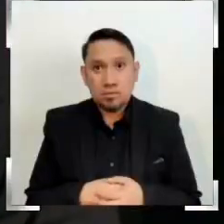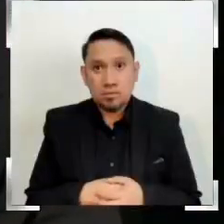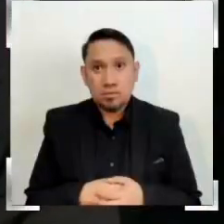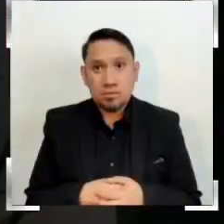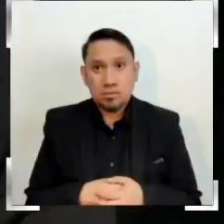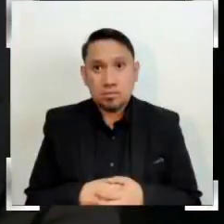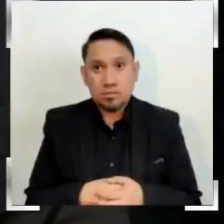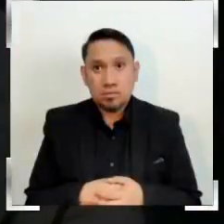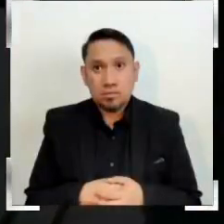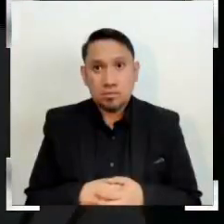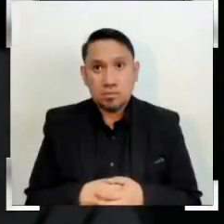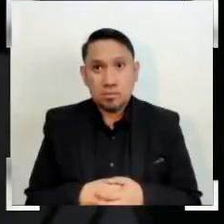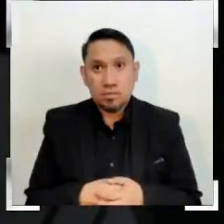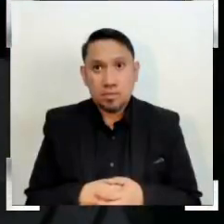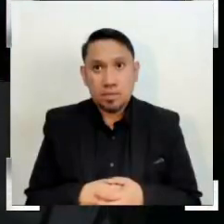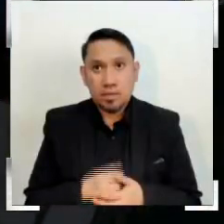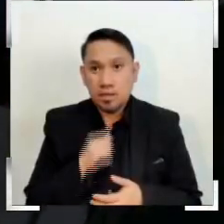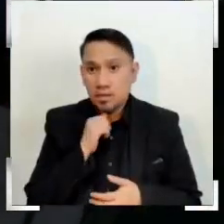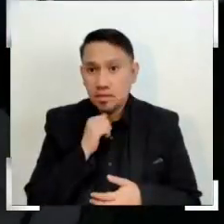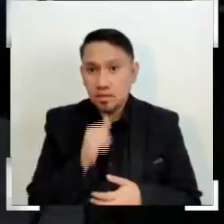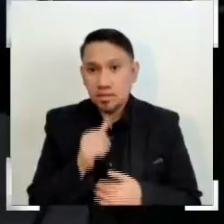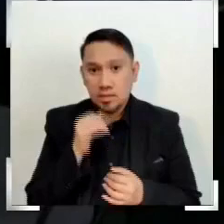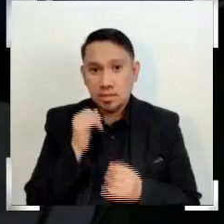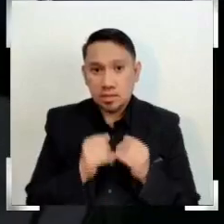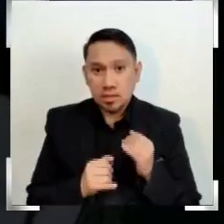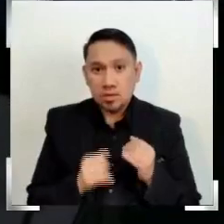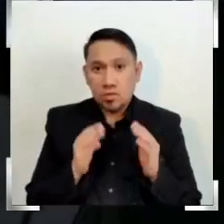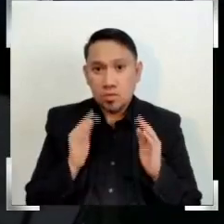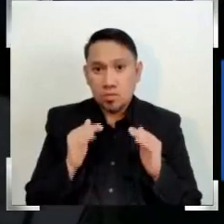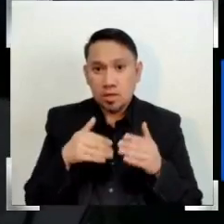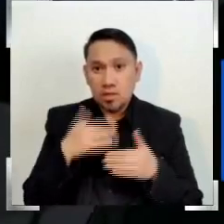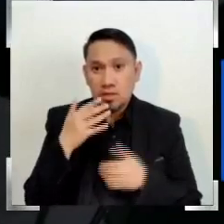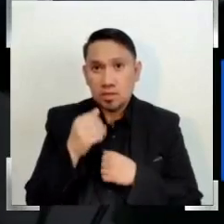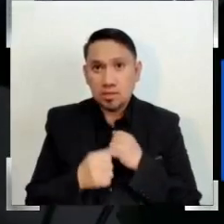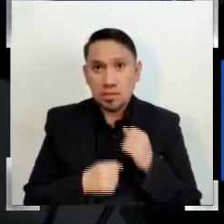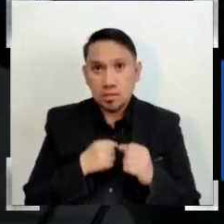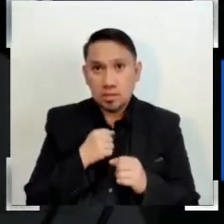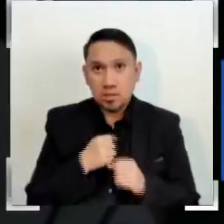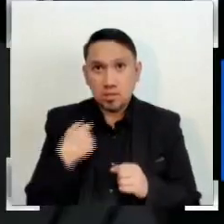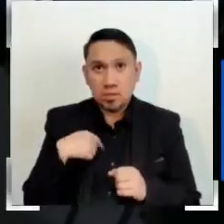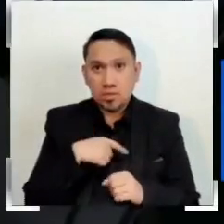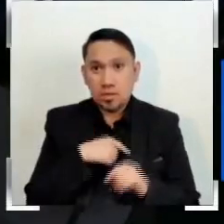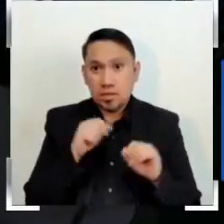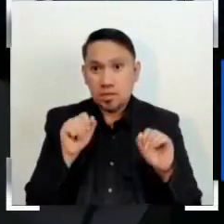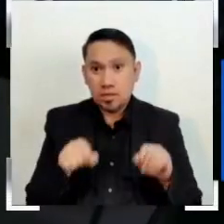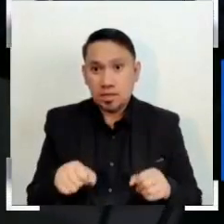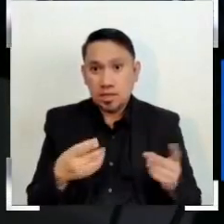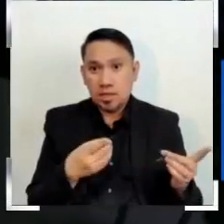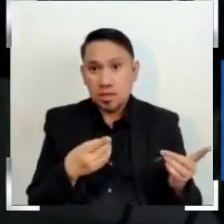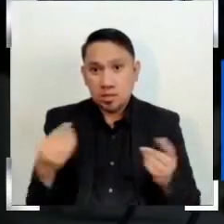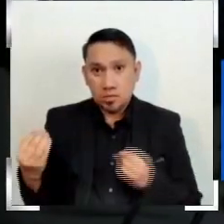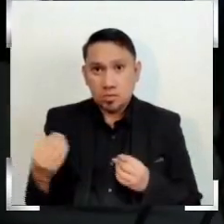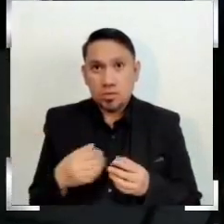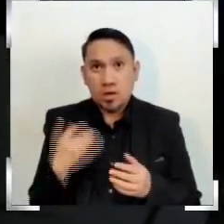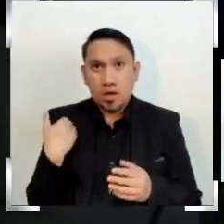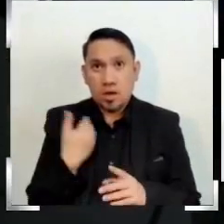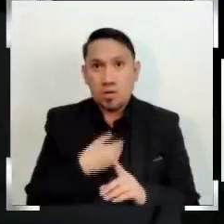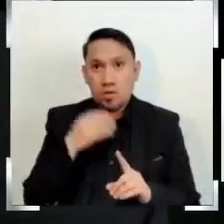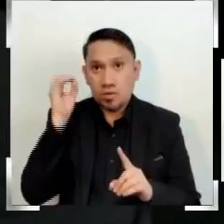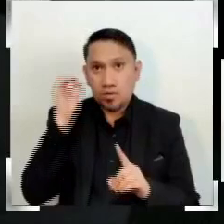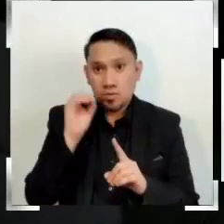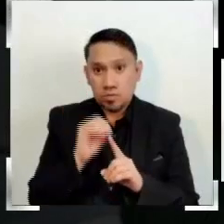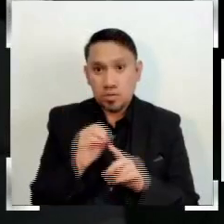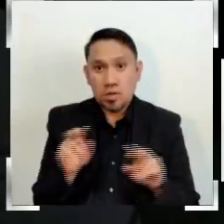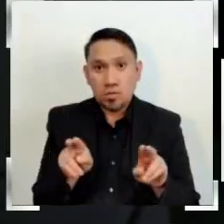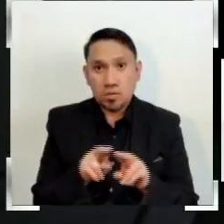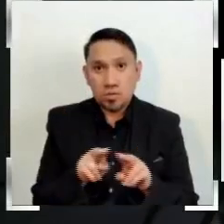Hindi ito ang huli, tuloy tayo. We're hoping na next year gawin natin ito ulit kasi again po ang ating objective ay i-normalize na ang